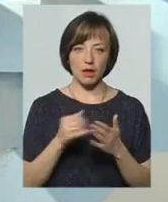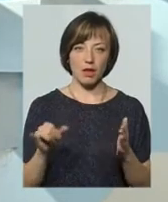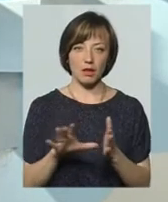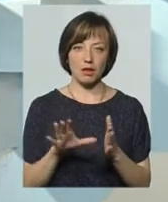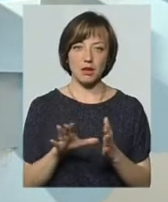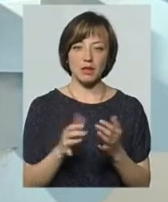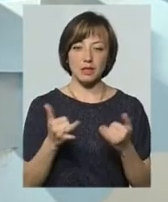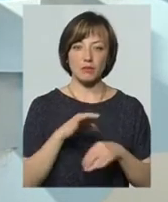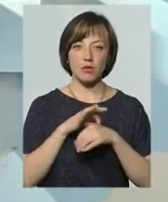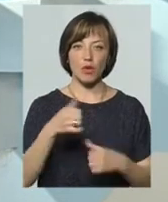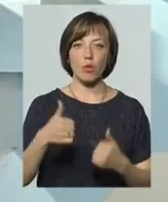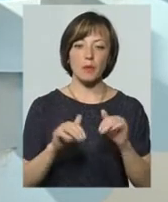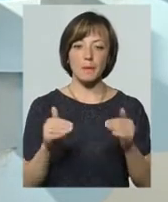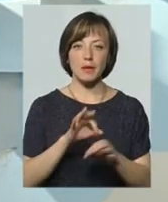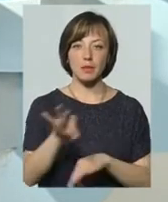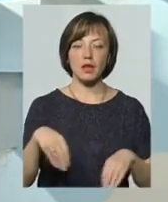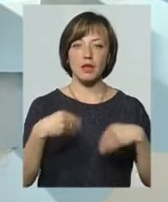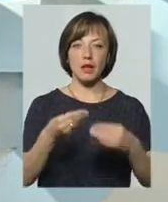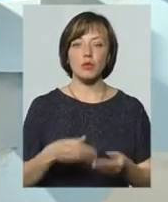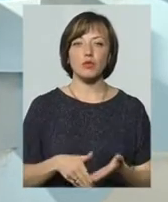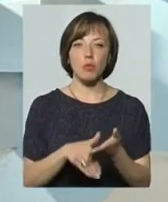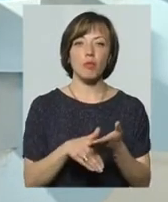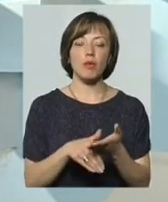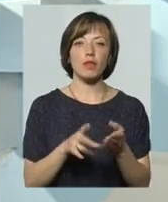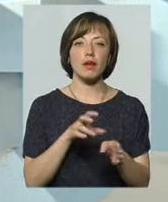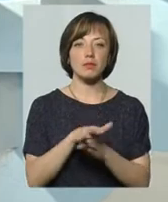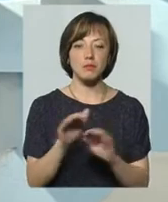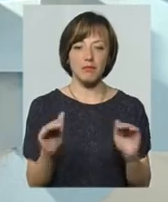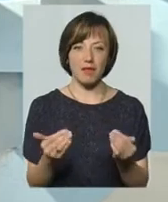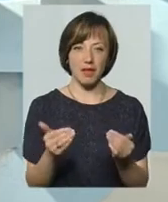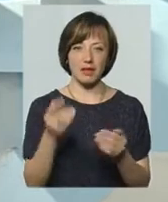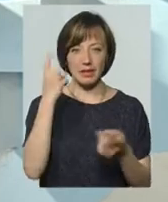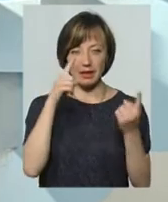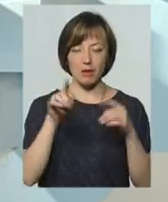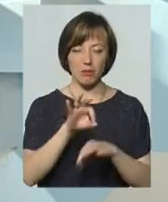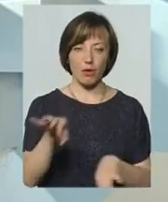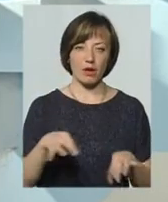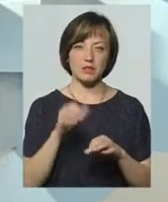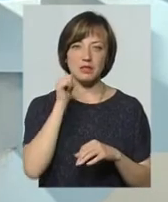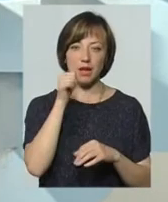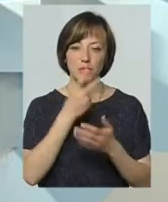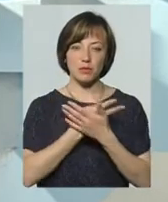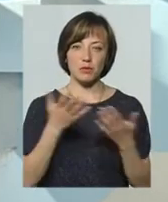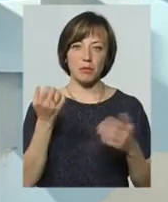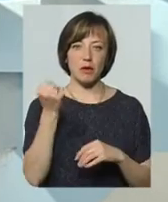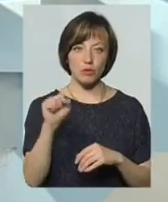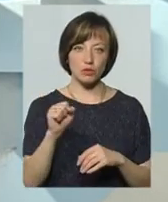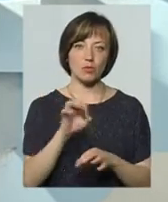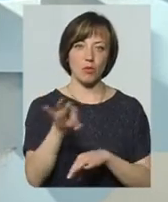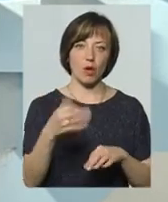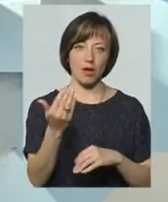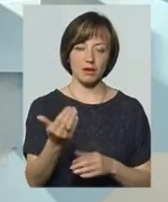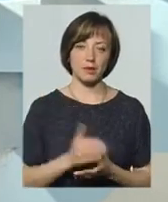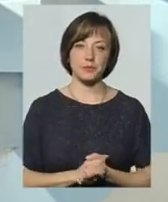провели якраз конкурс міні-проєктів і надаємо фінансову допомогу на реалізацію таких маленьких ідей. Завтра ми презентуємо переможця і його проєкт, до